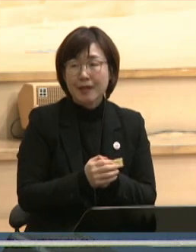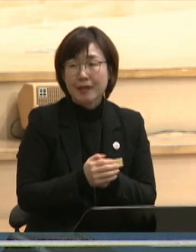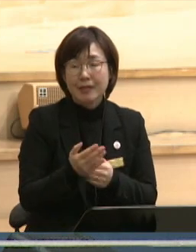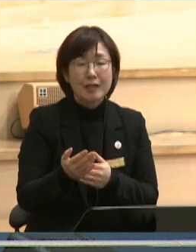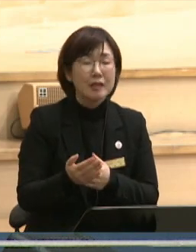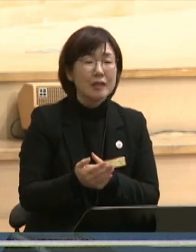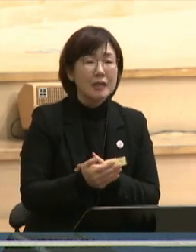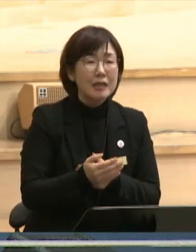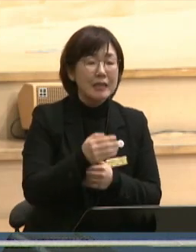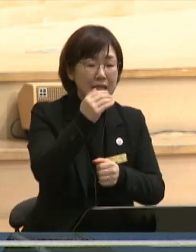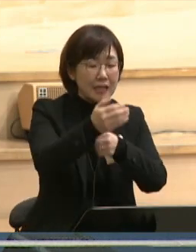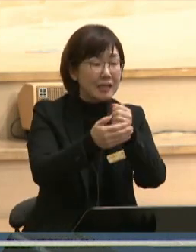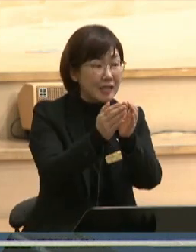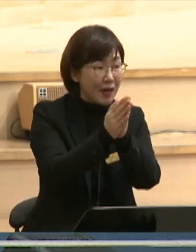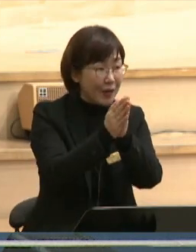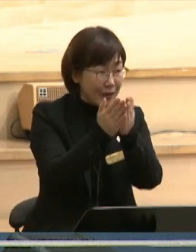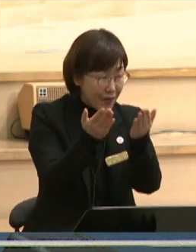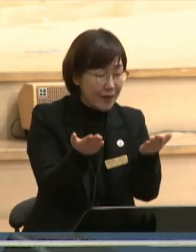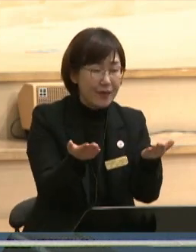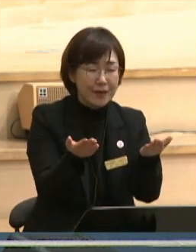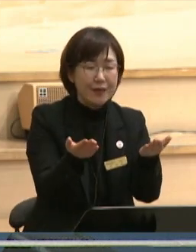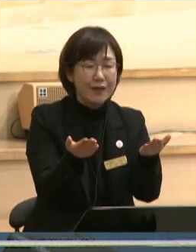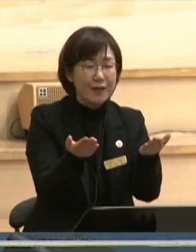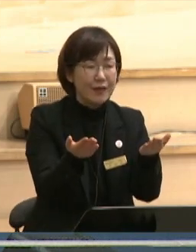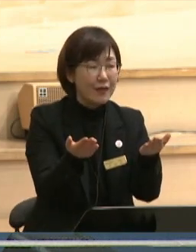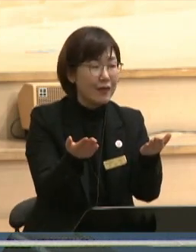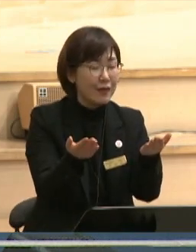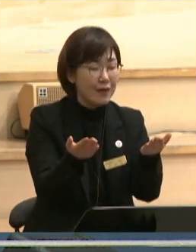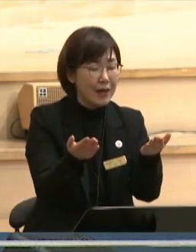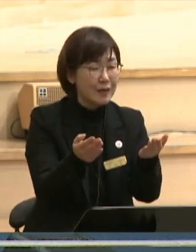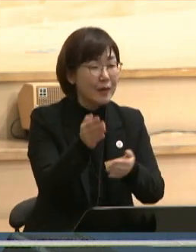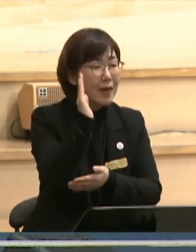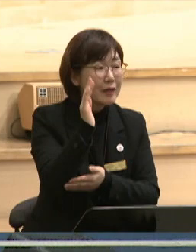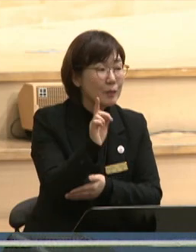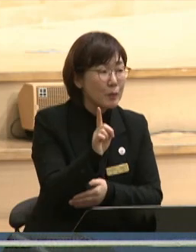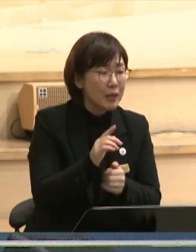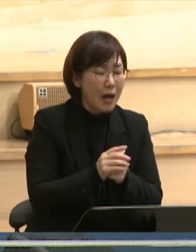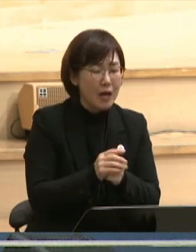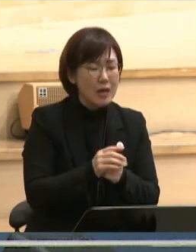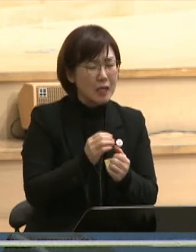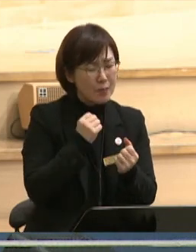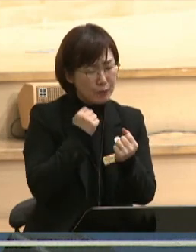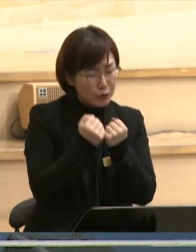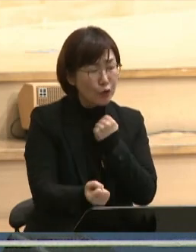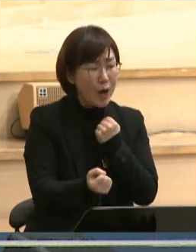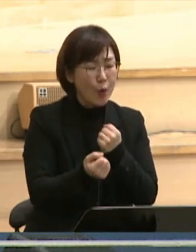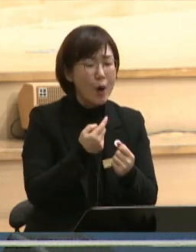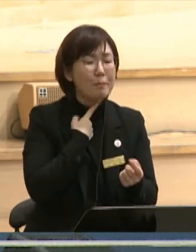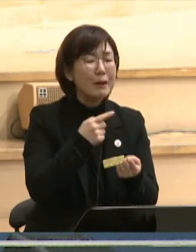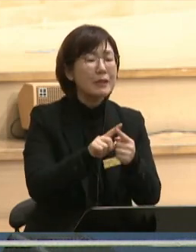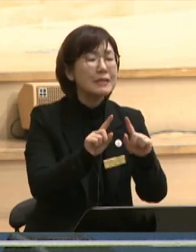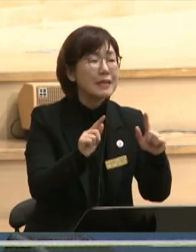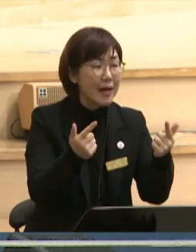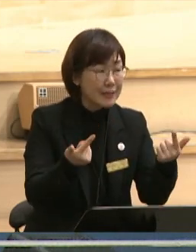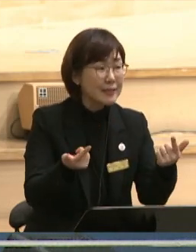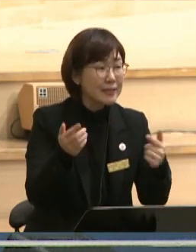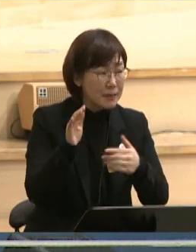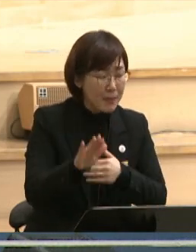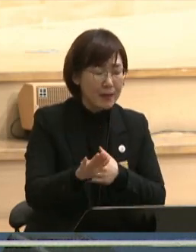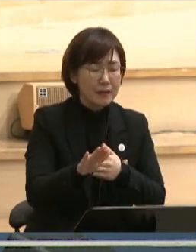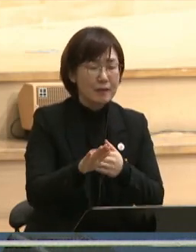여러분 성경은 그러함에도 불구하고 반드시 교회는 하나가 되어야 된다고